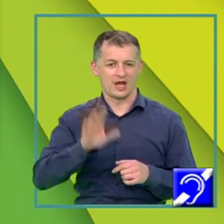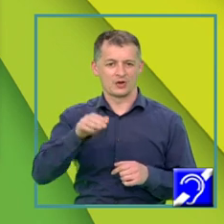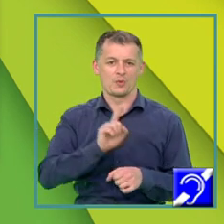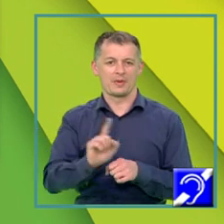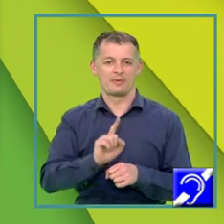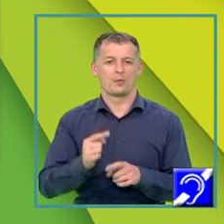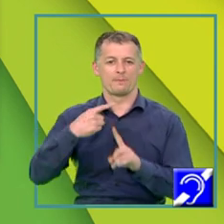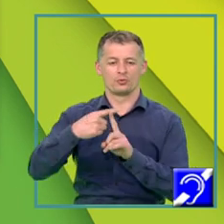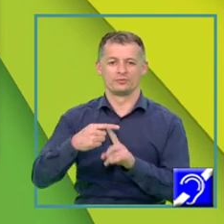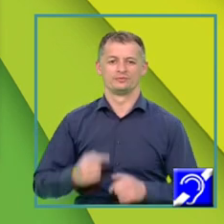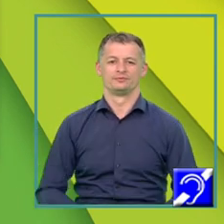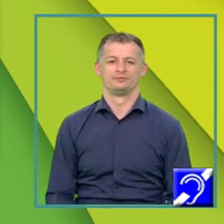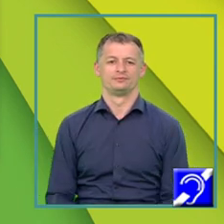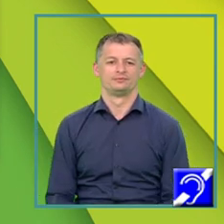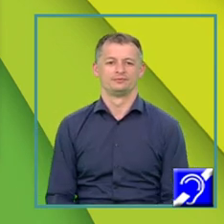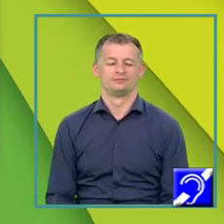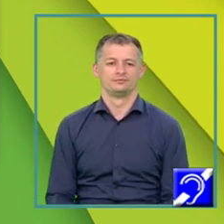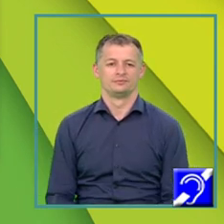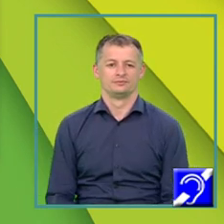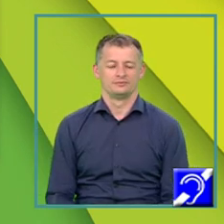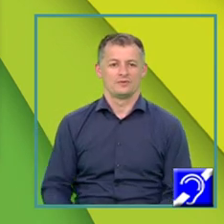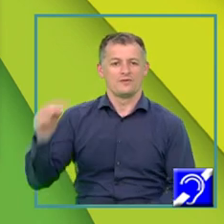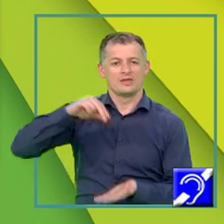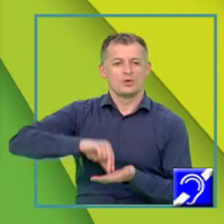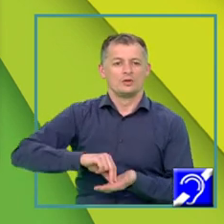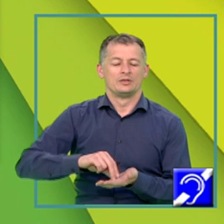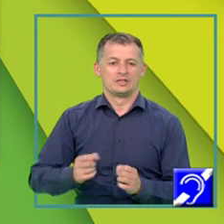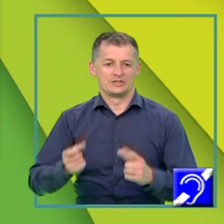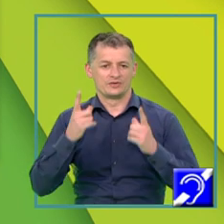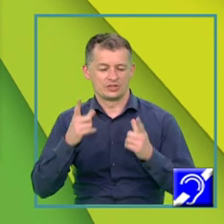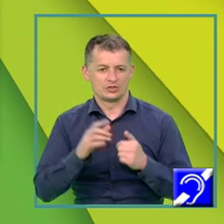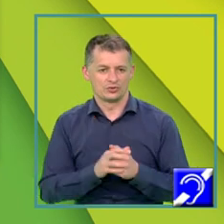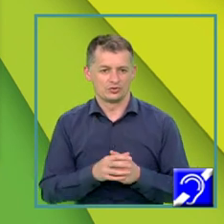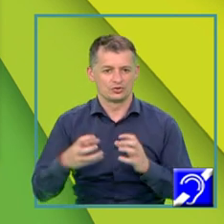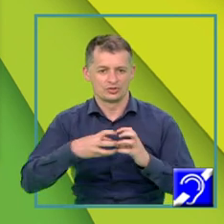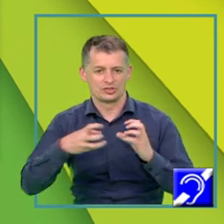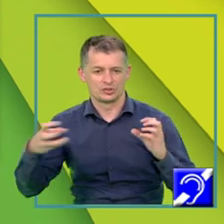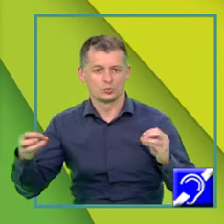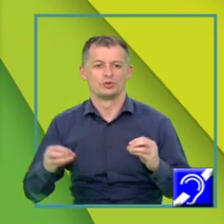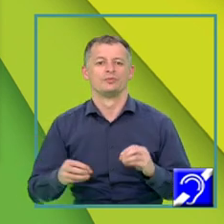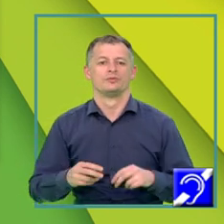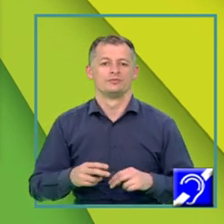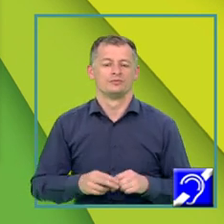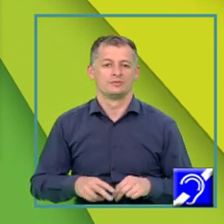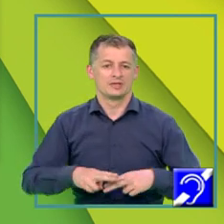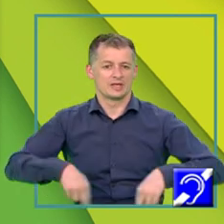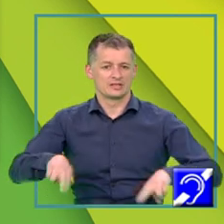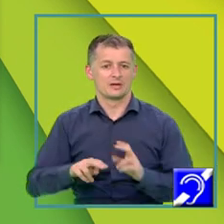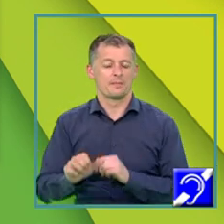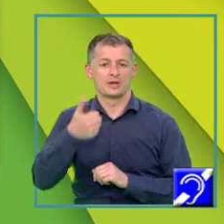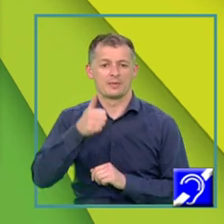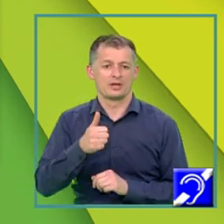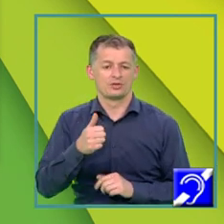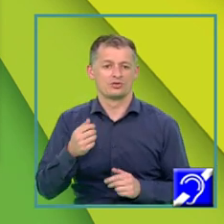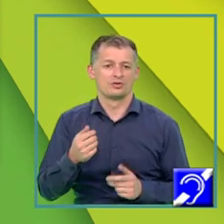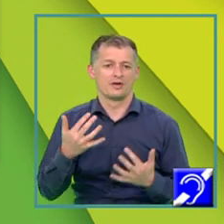plus funcția va adăuga la sfârșitul șirului destinație doar primele cel